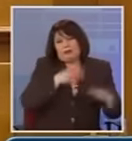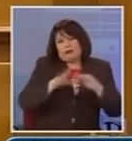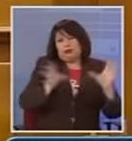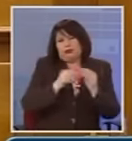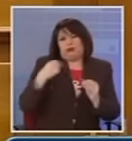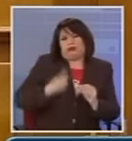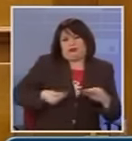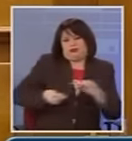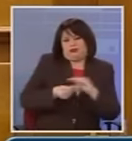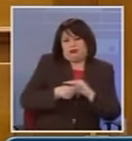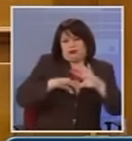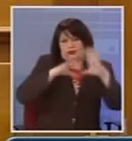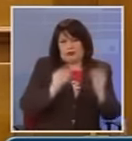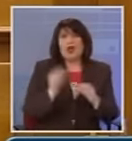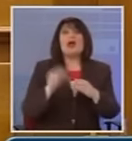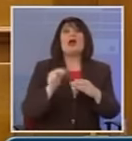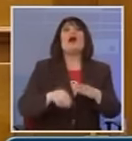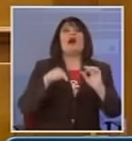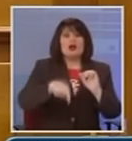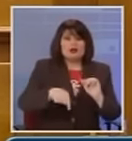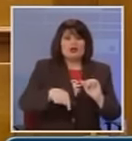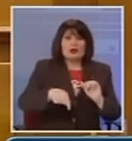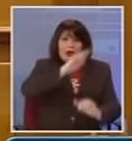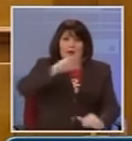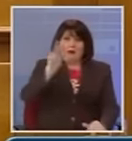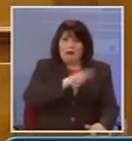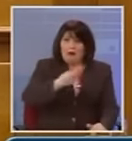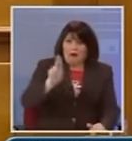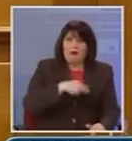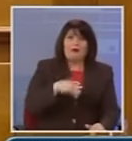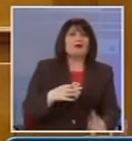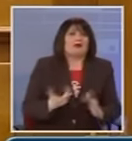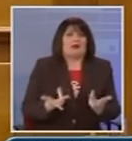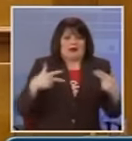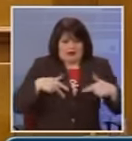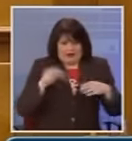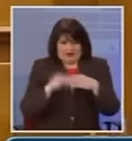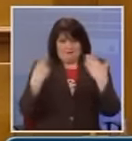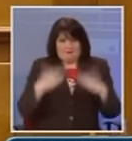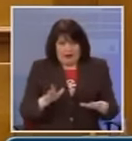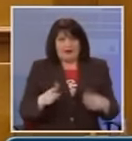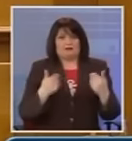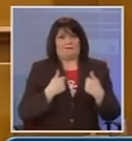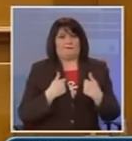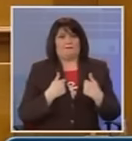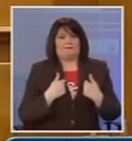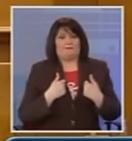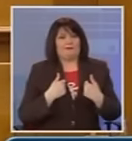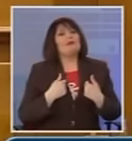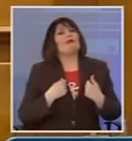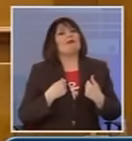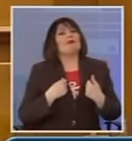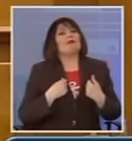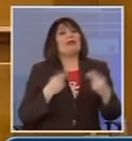δημόσιο, εσείς και τα καταψηφίσετε και τώρα πολλά τα ξυλώνετε. Η κυβέρνησή μας ψήφισε ήδη, παίρνοντας τις